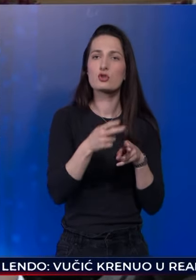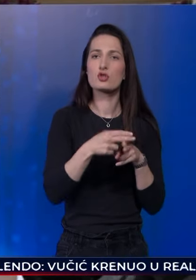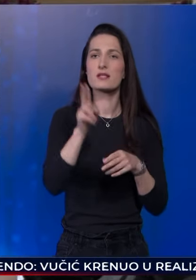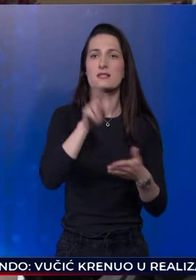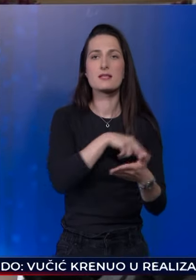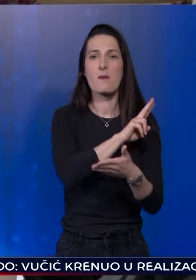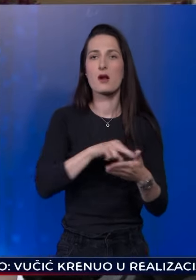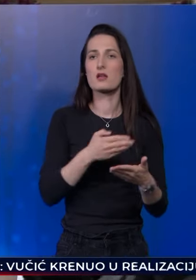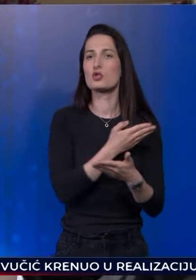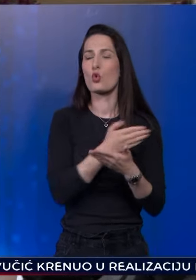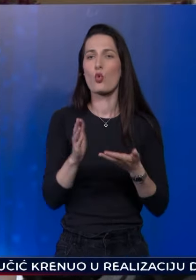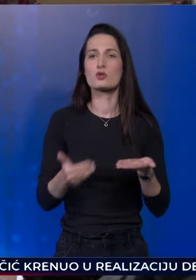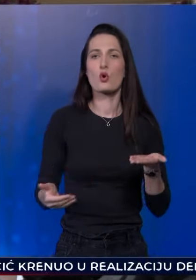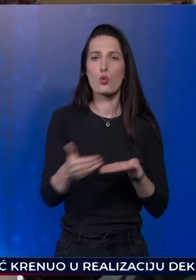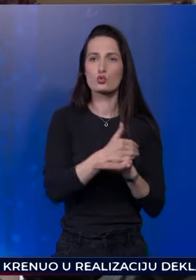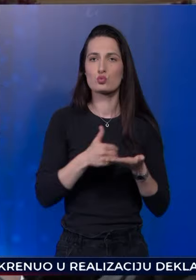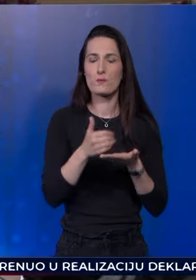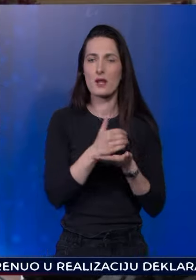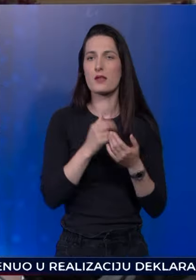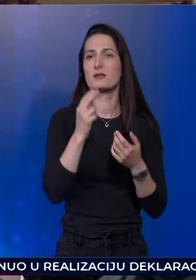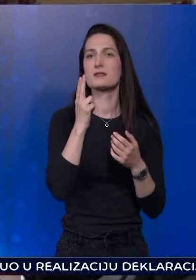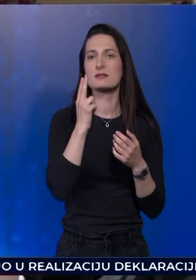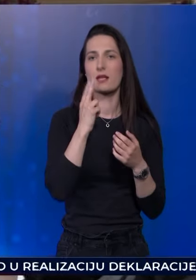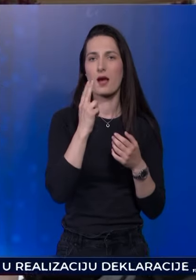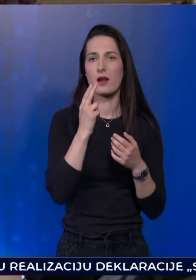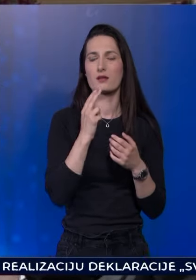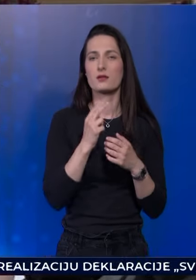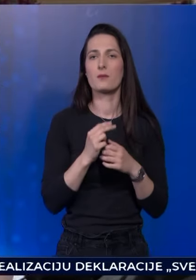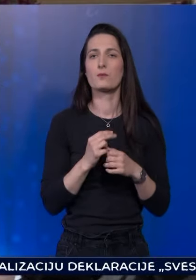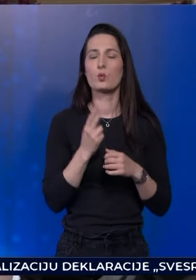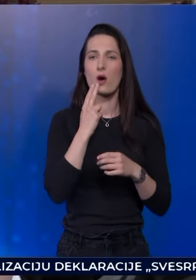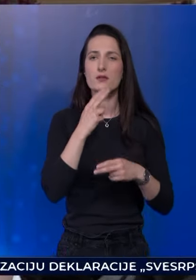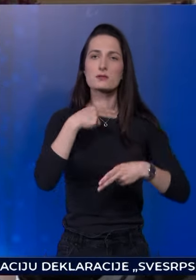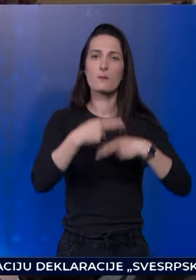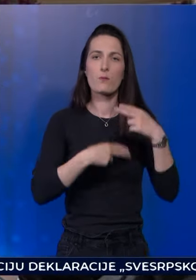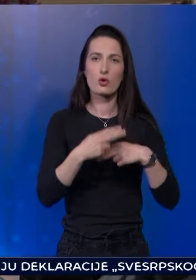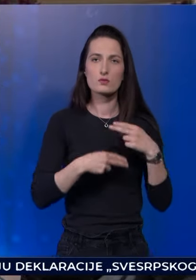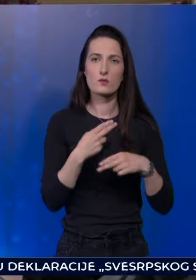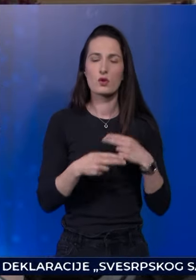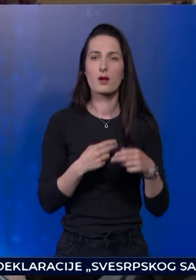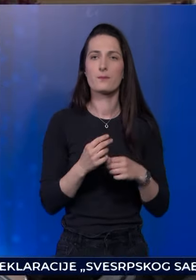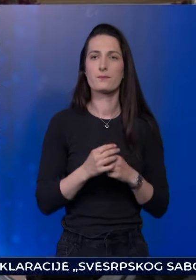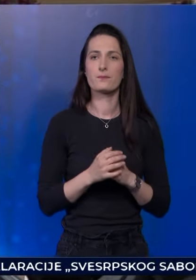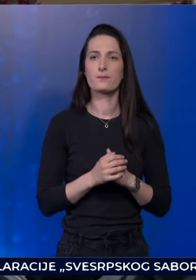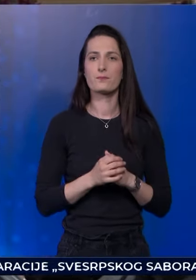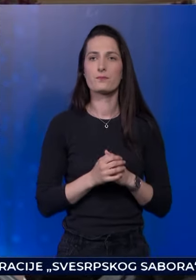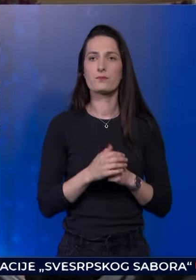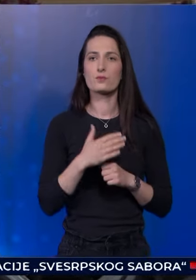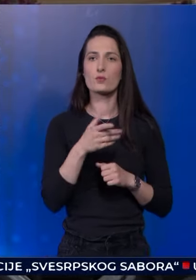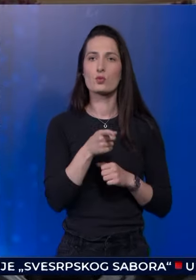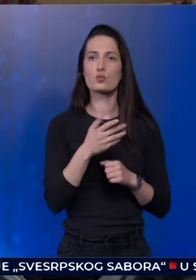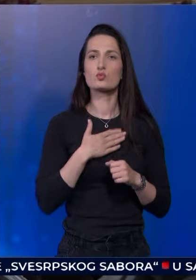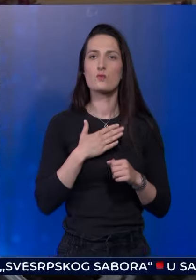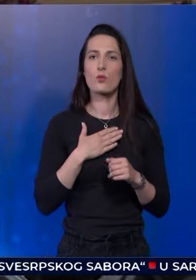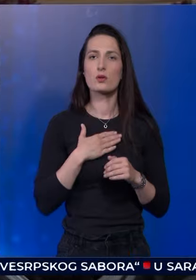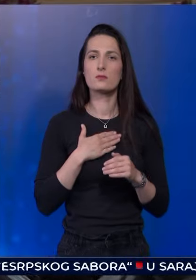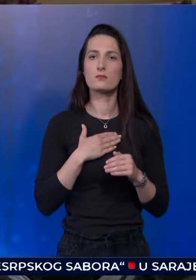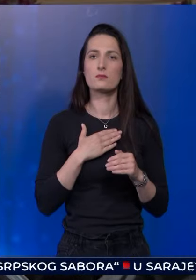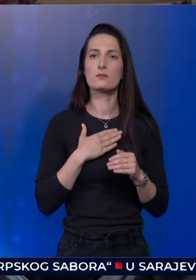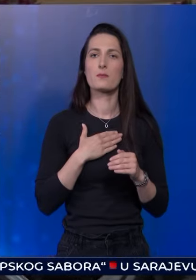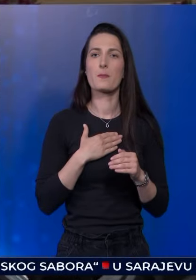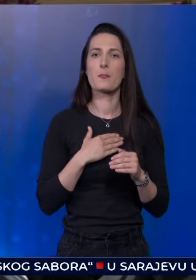amandmani su takvi kakvi jesu usvojeni, imamo zakon kakav imamo, neće se moći posluživati hrana u tim sobama, neće moći ulaziti